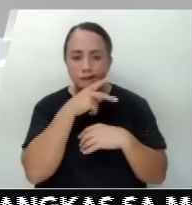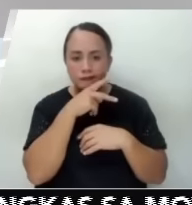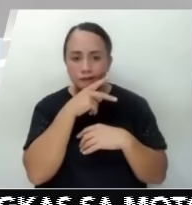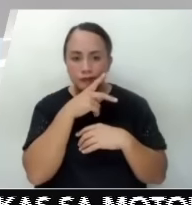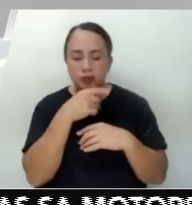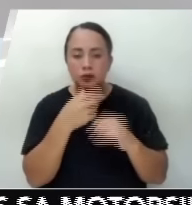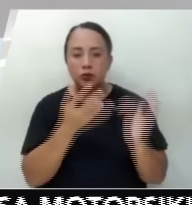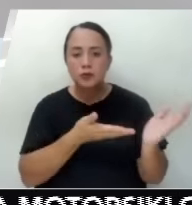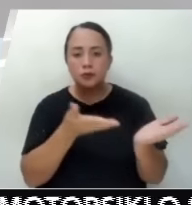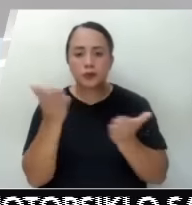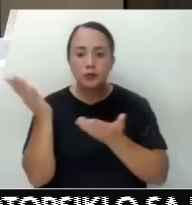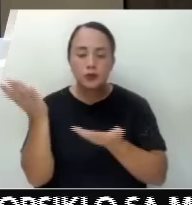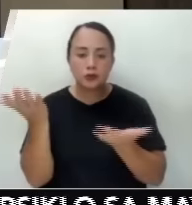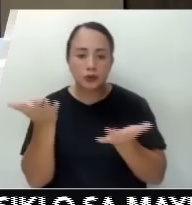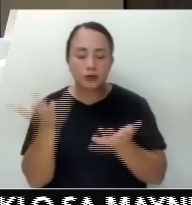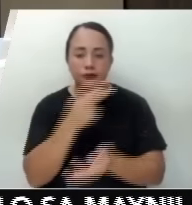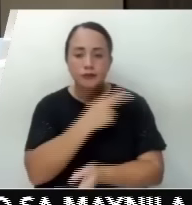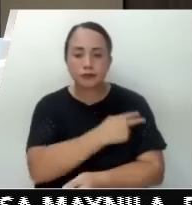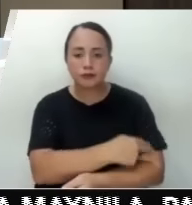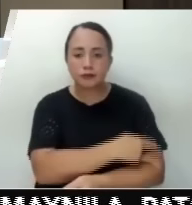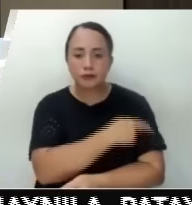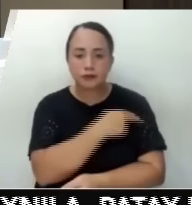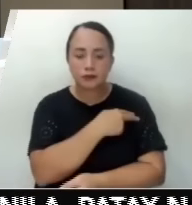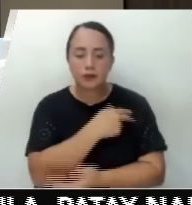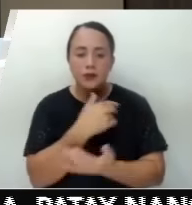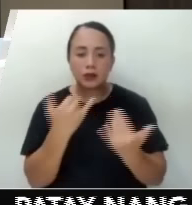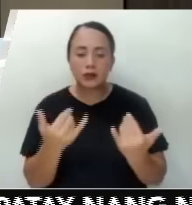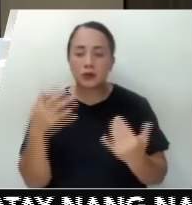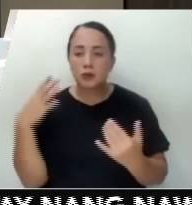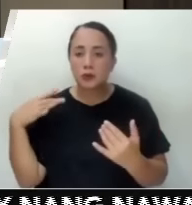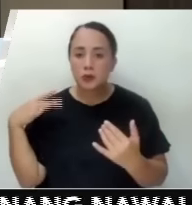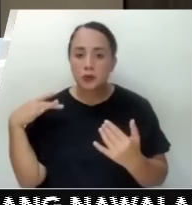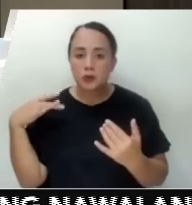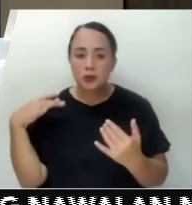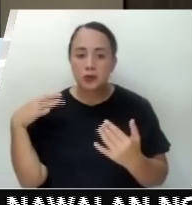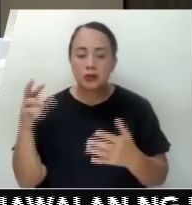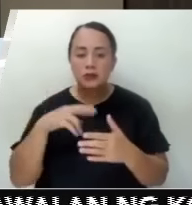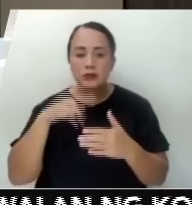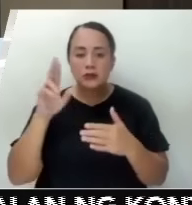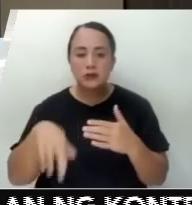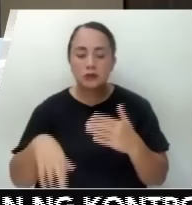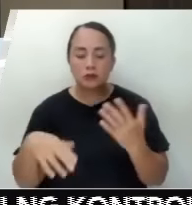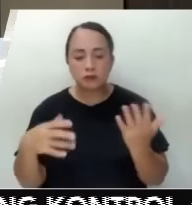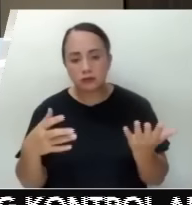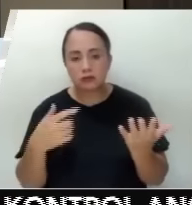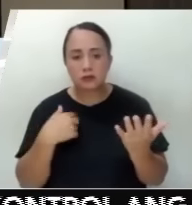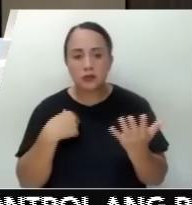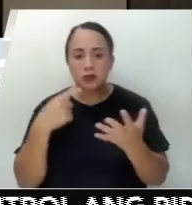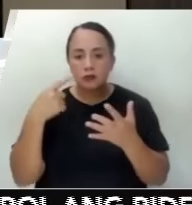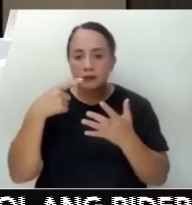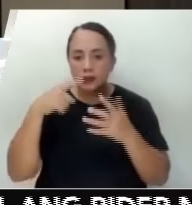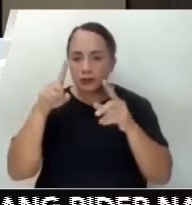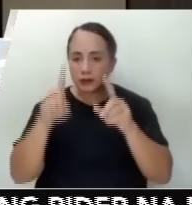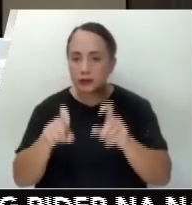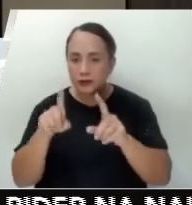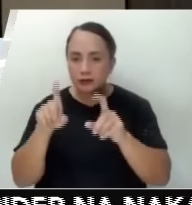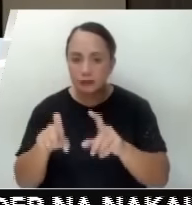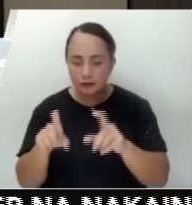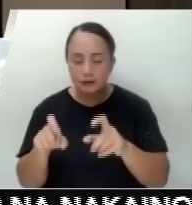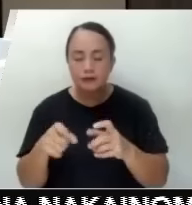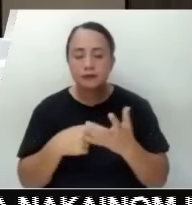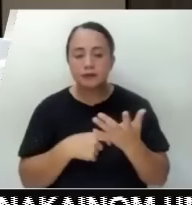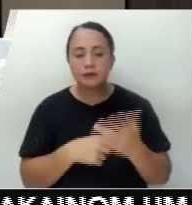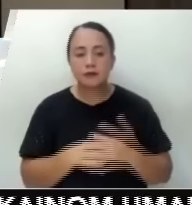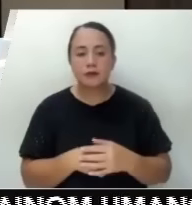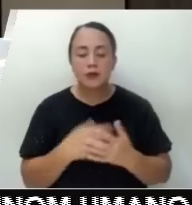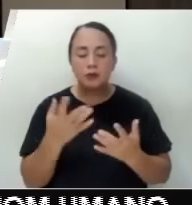mga otoridad sa ospital. Sa ngayon, ma'am, waiting pa po kami sa magiging result ng mga examination na sinagawa po namin para malaman